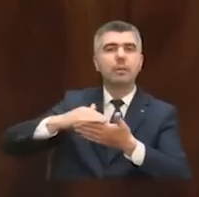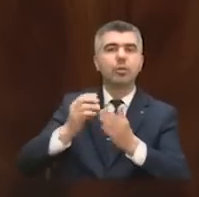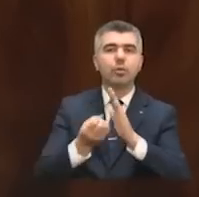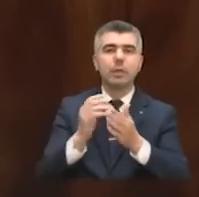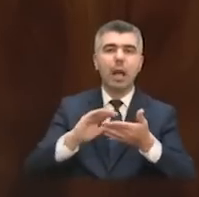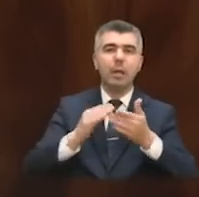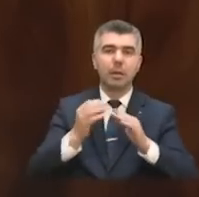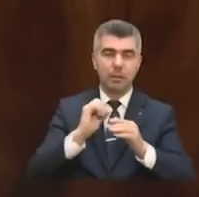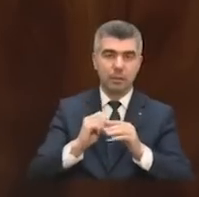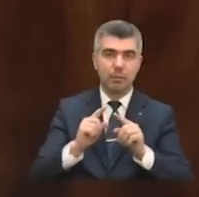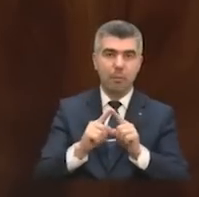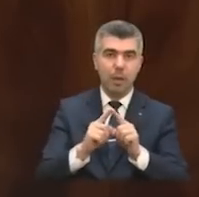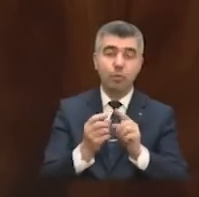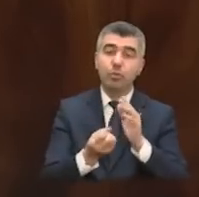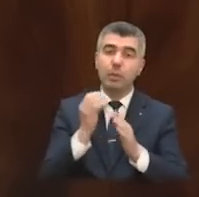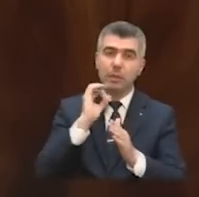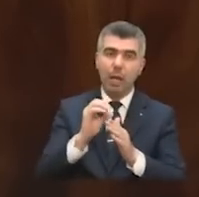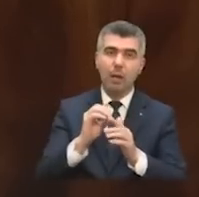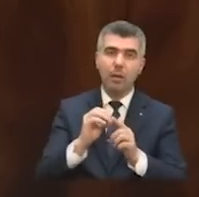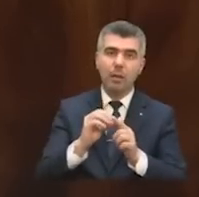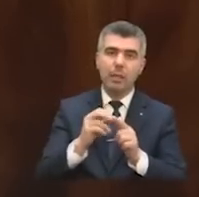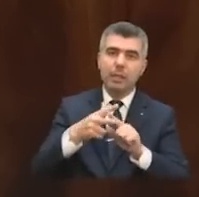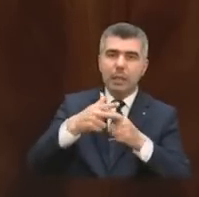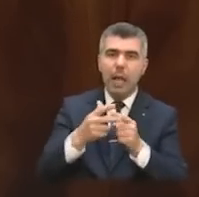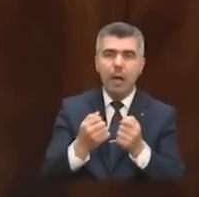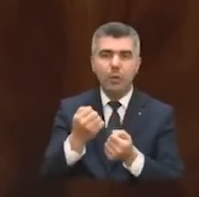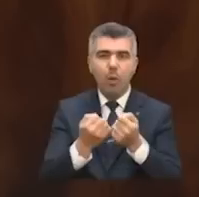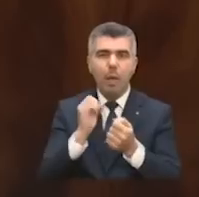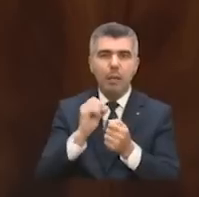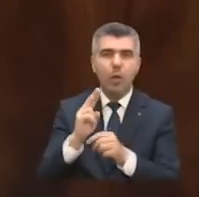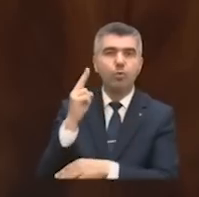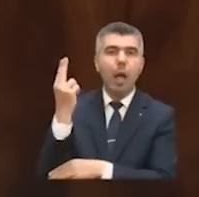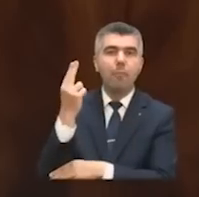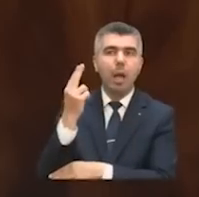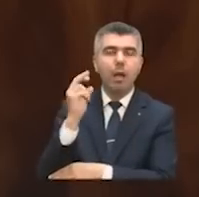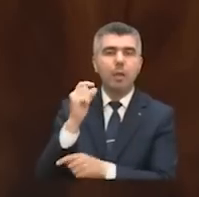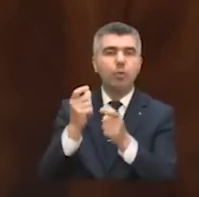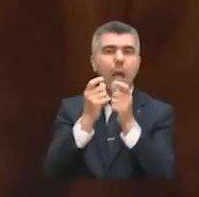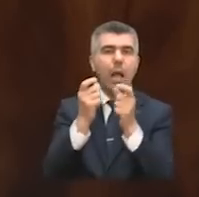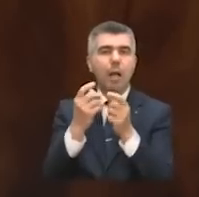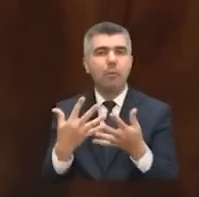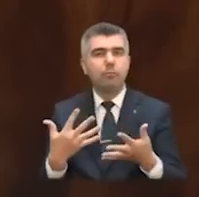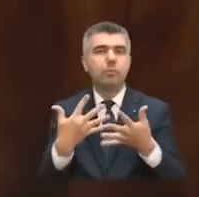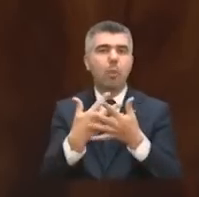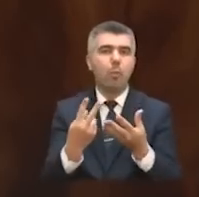بغينا ندخلوا الذكاء الاصطناعي للجامعات ومن خلاله المقاولات،